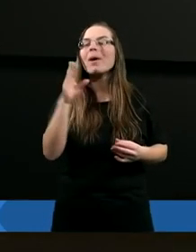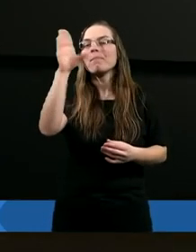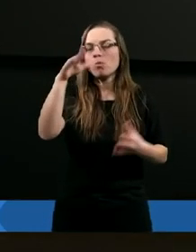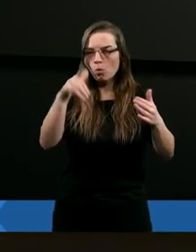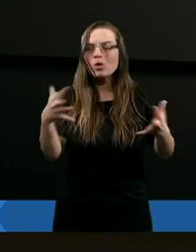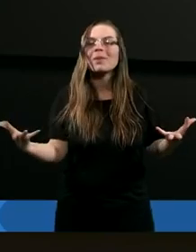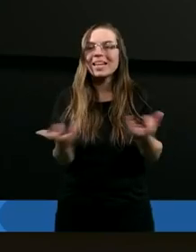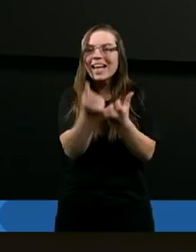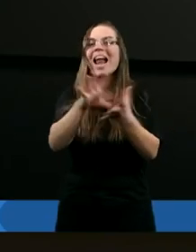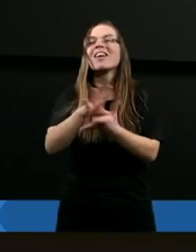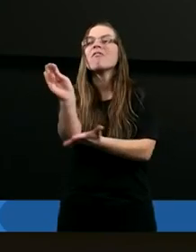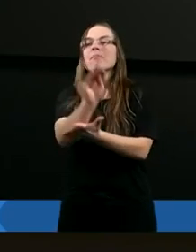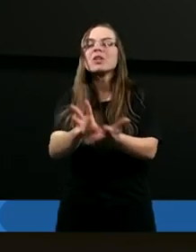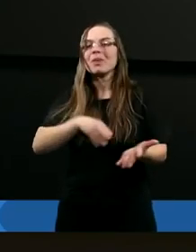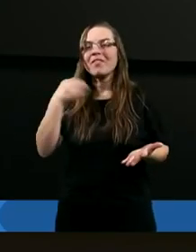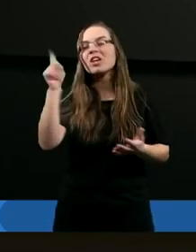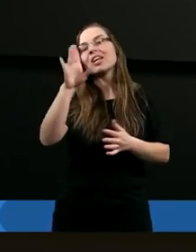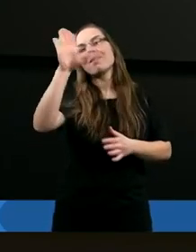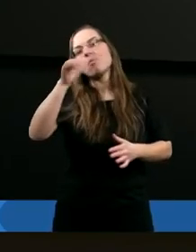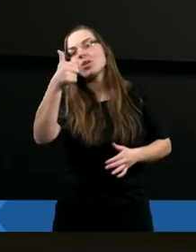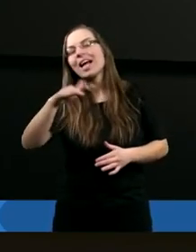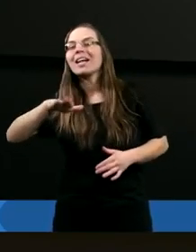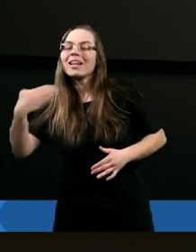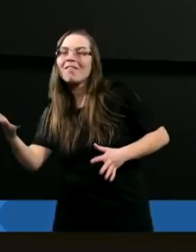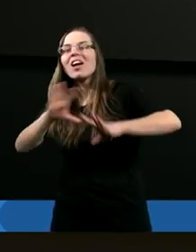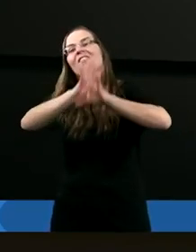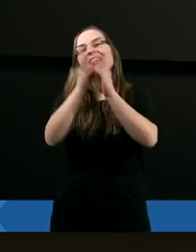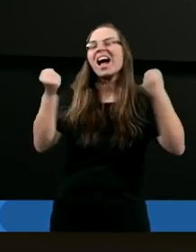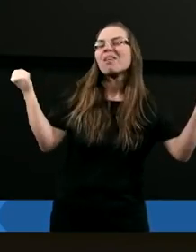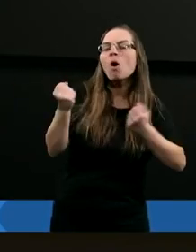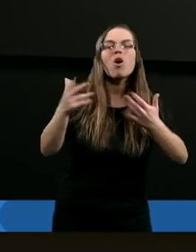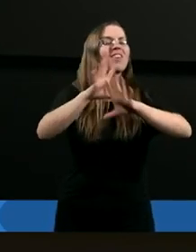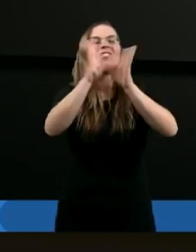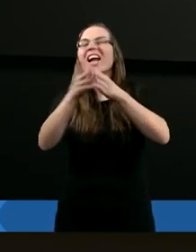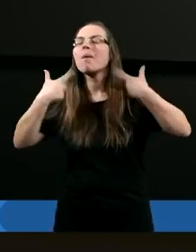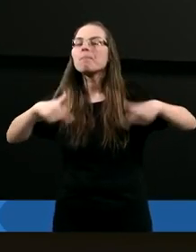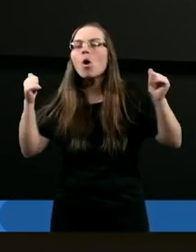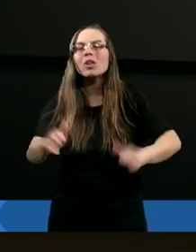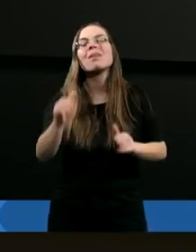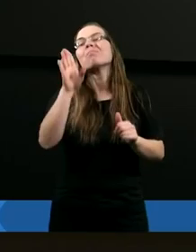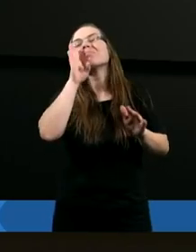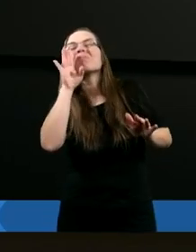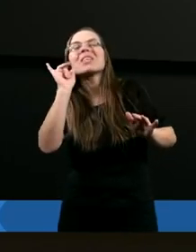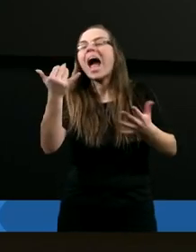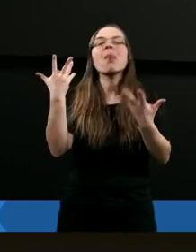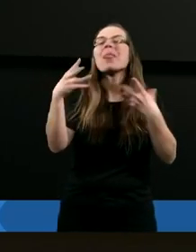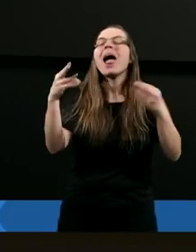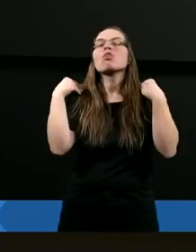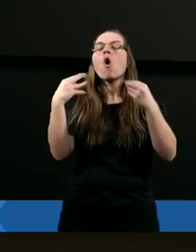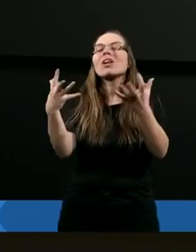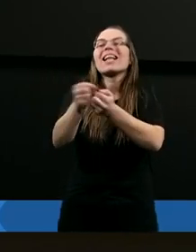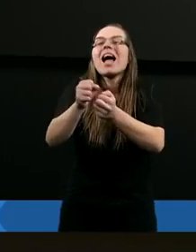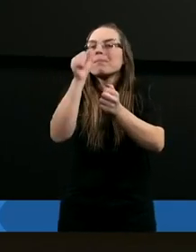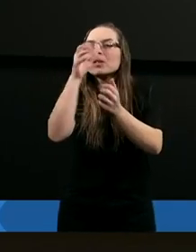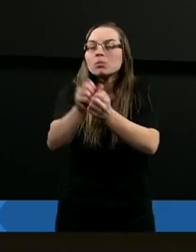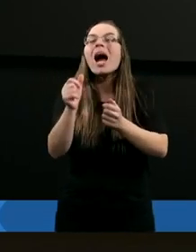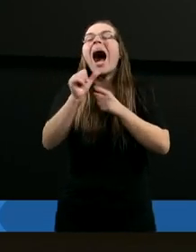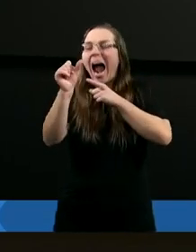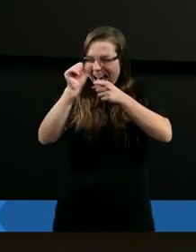możemy znaleźć w Piśmie Świętym. Bóg z jednej strony wszechmocny, wszechpotężny, jakby niedostępny, prawda? Ale Bóg jest blisko,